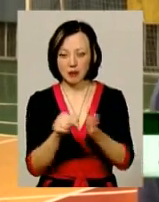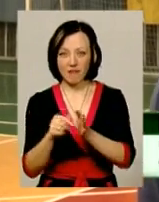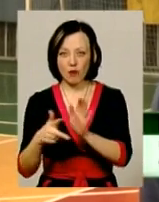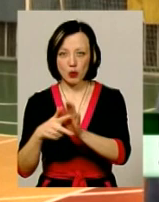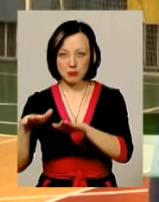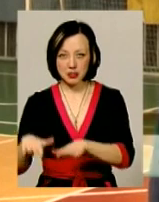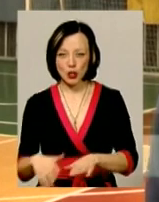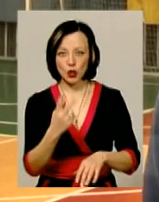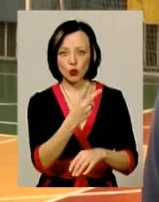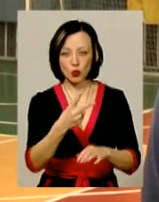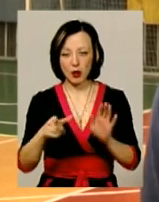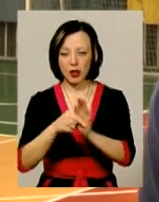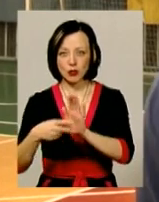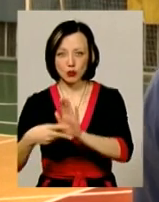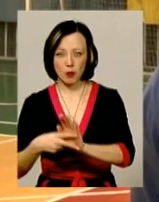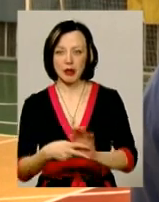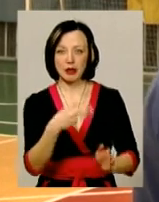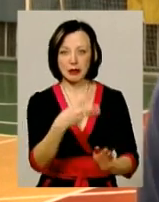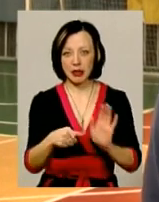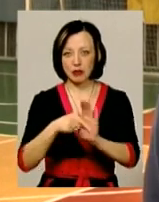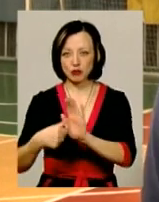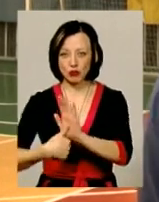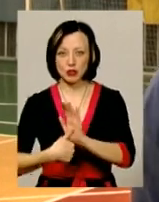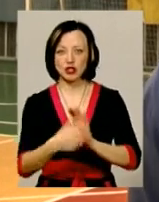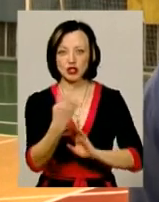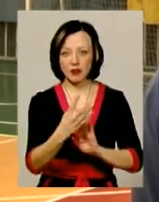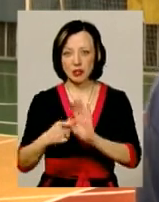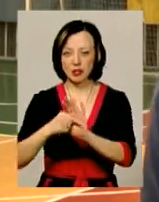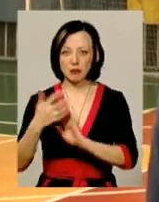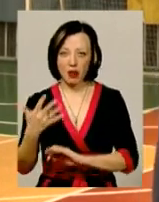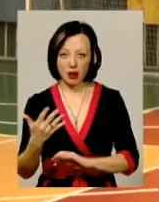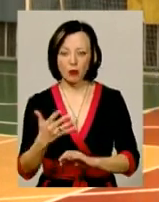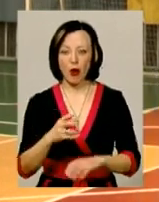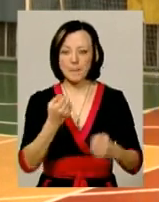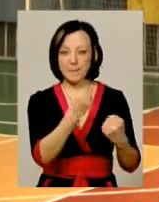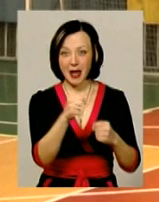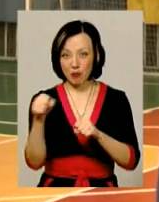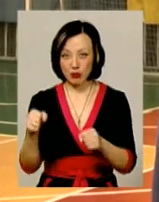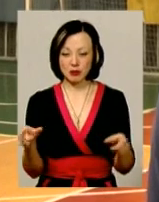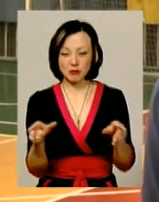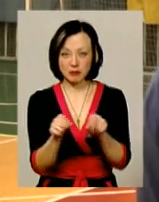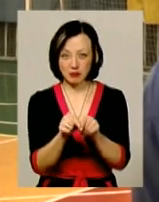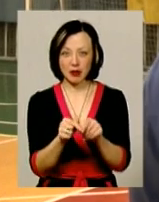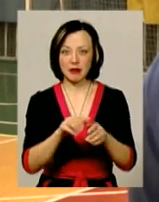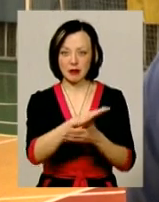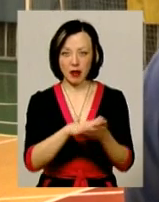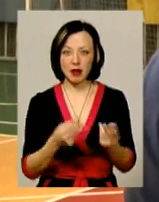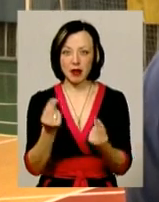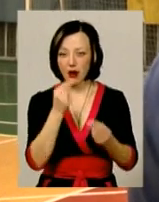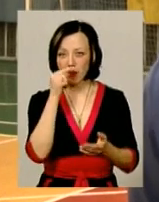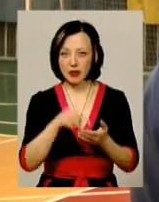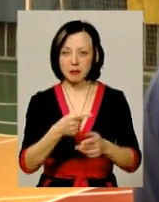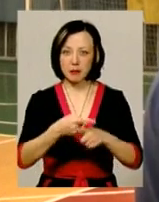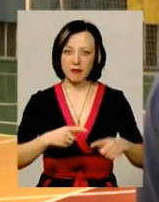восьмим місцем, друге місце з сьомим, третє з шостим і четверте з п'ятим. Переможці грають далі, вже вихід